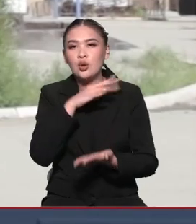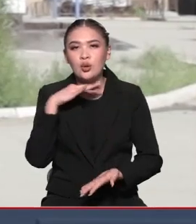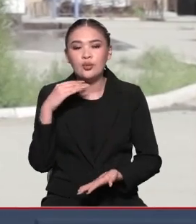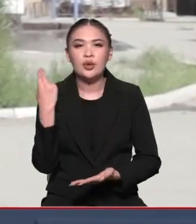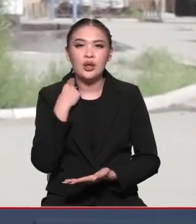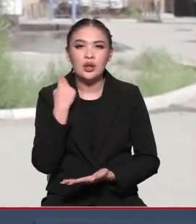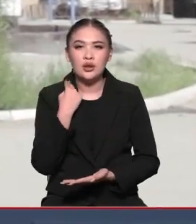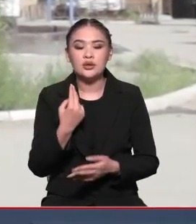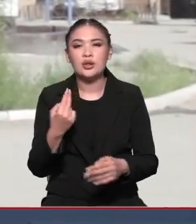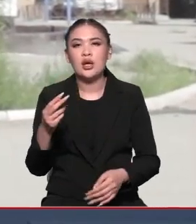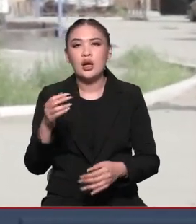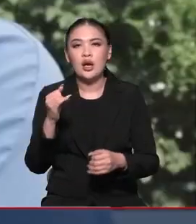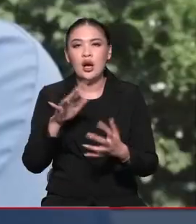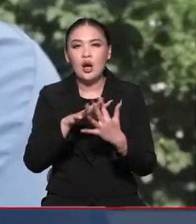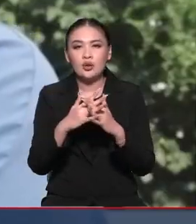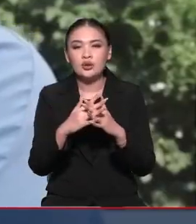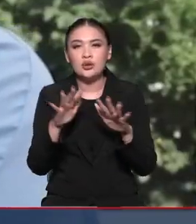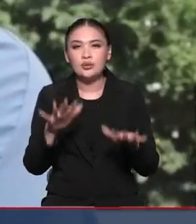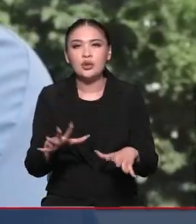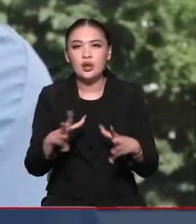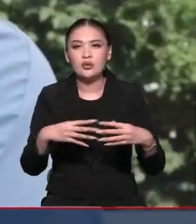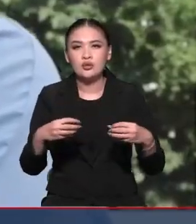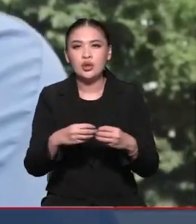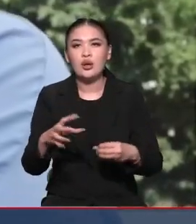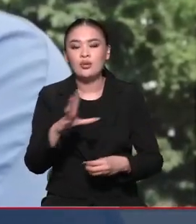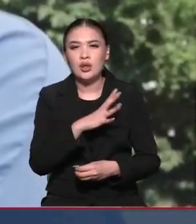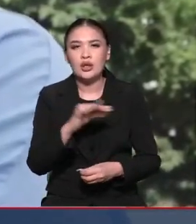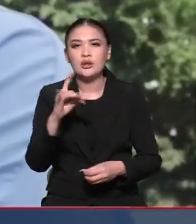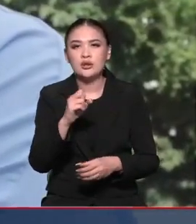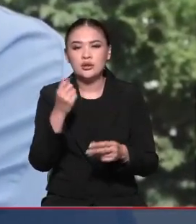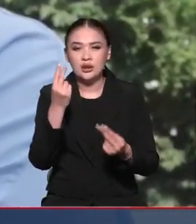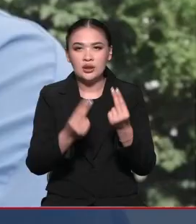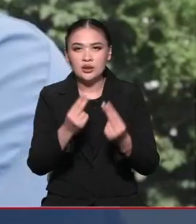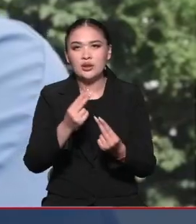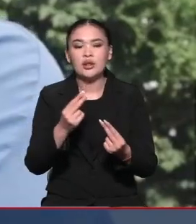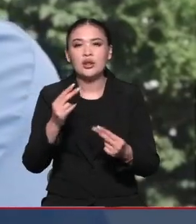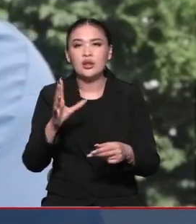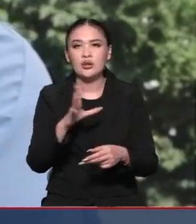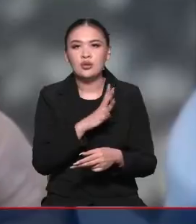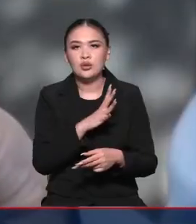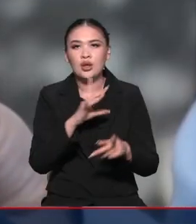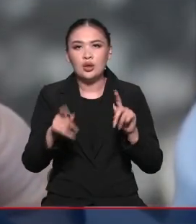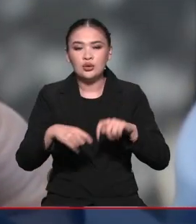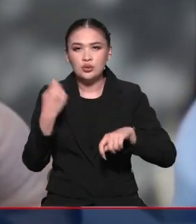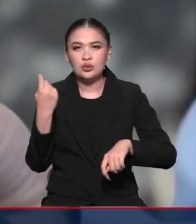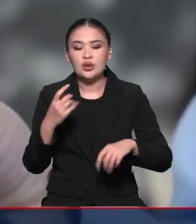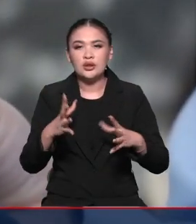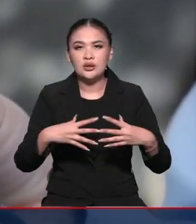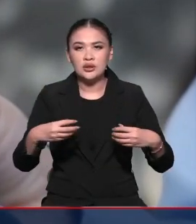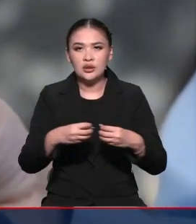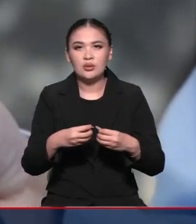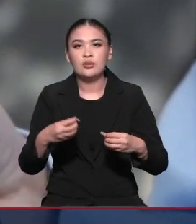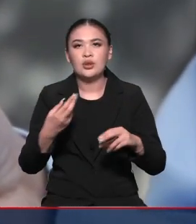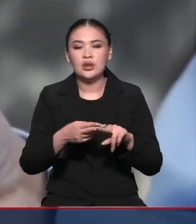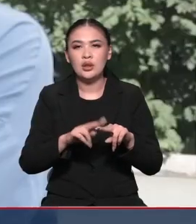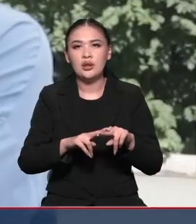облысындағы Назгүл мен Айбардың бір кездері берекелі отбасы да ойынның кесірінен ойран болған. Тапқанын бәске тіккен әкеге екі баланың болашағы да тоқтан